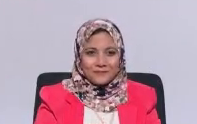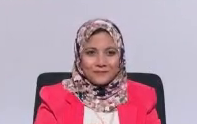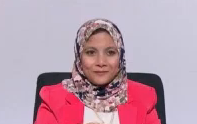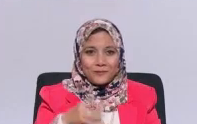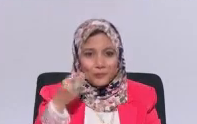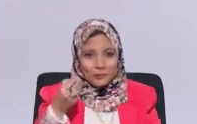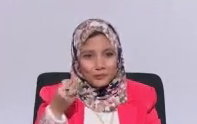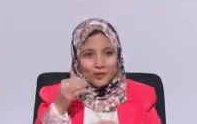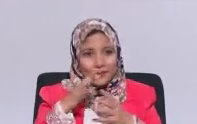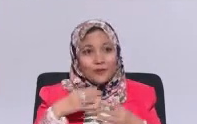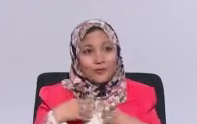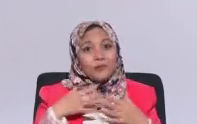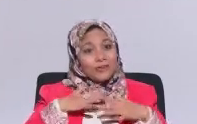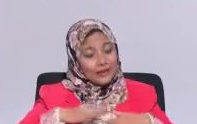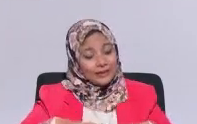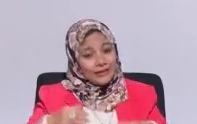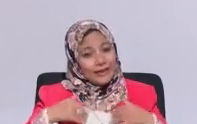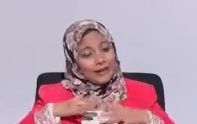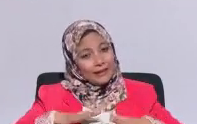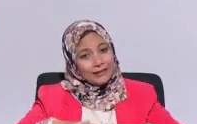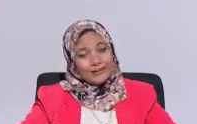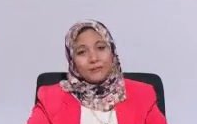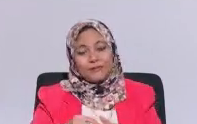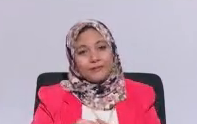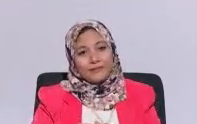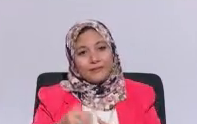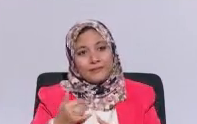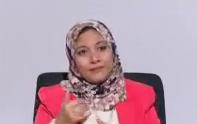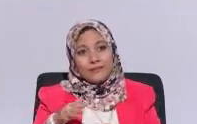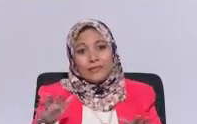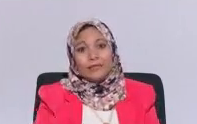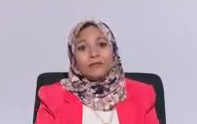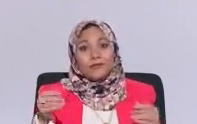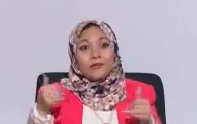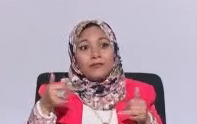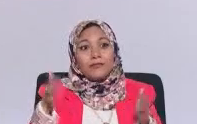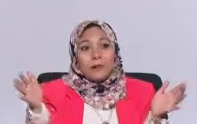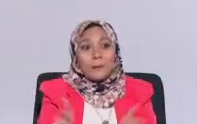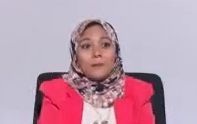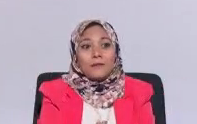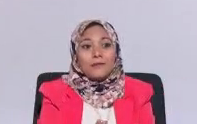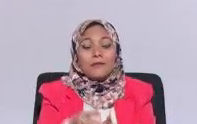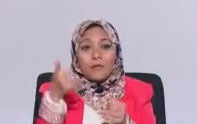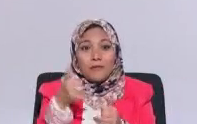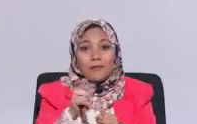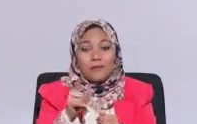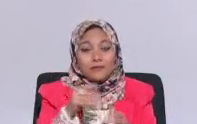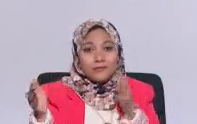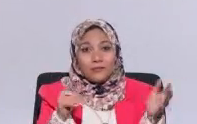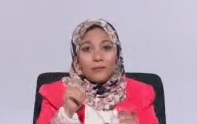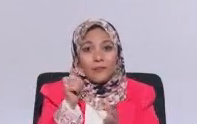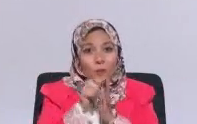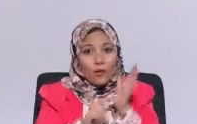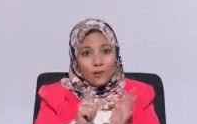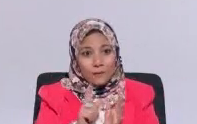اهدى يا حبيبي اهدى. انا هادي. ايدك ايدك جنبك. ايدك جنبك.